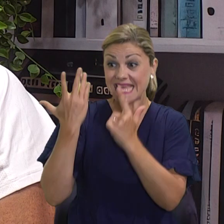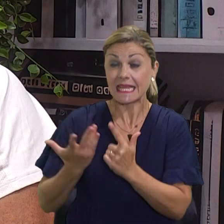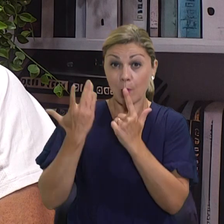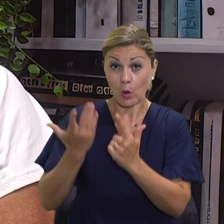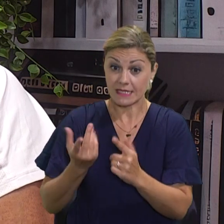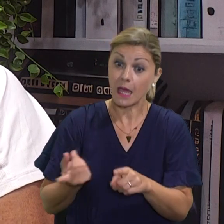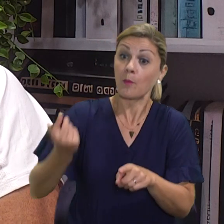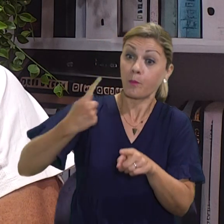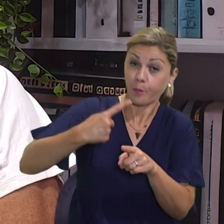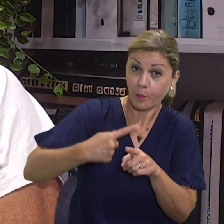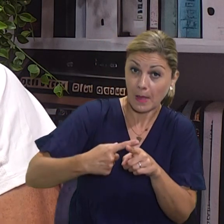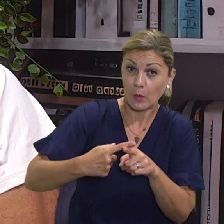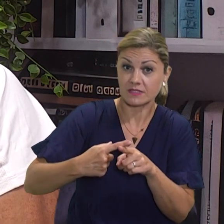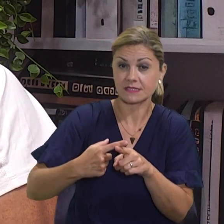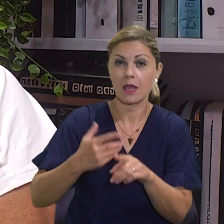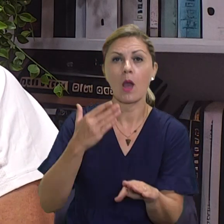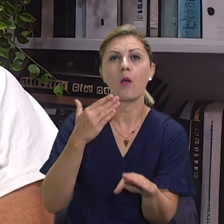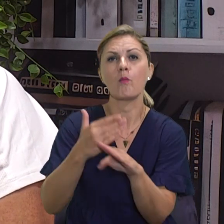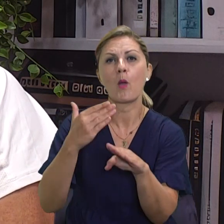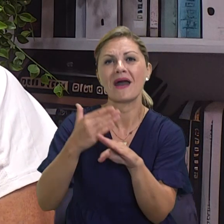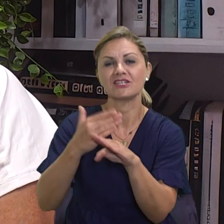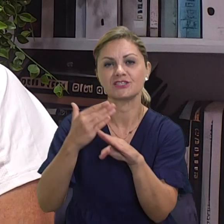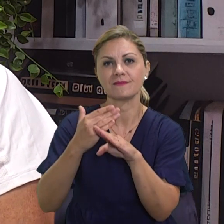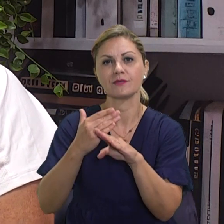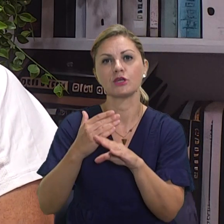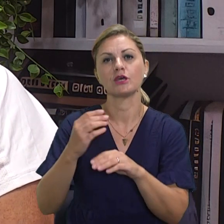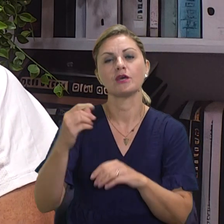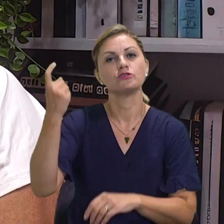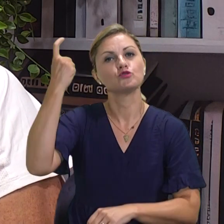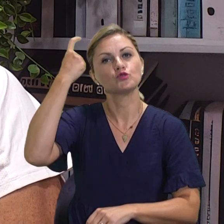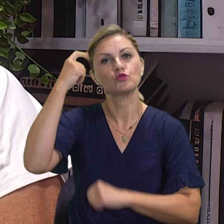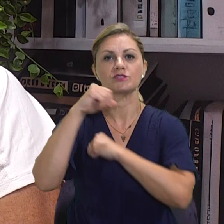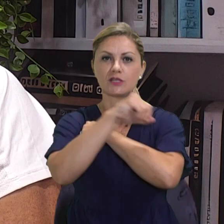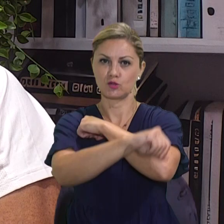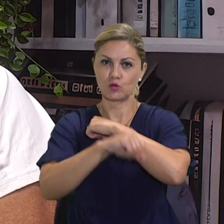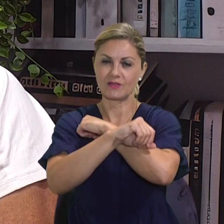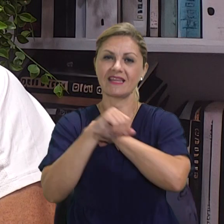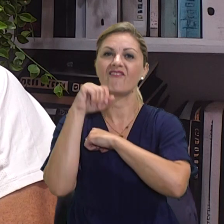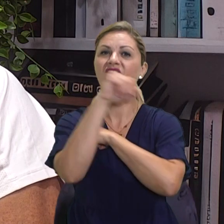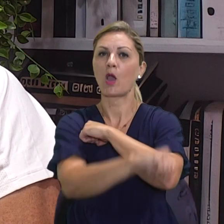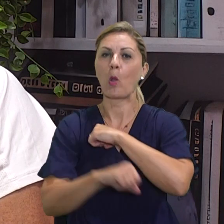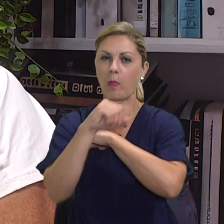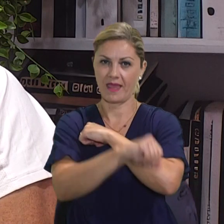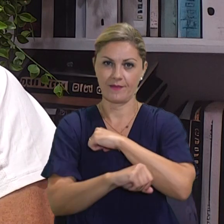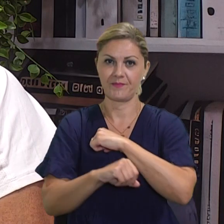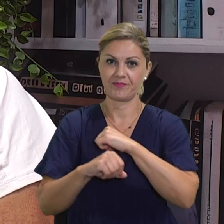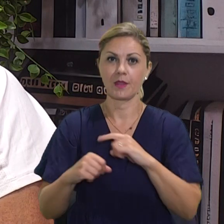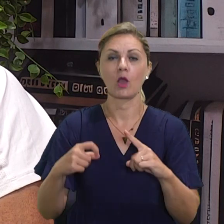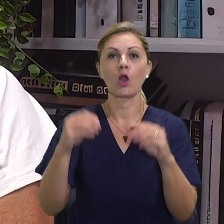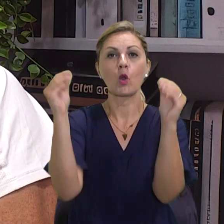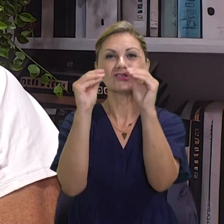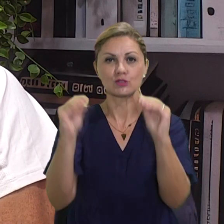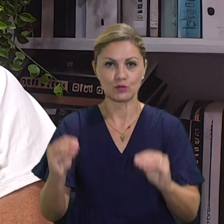već koliko sedmu godinu sam i vanjski suradnik na stručnim studijima, na dvije katedre, na katedri